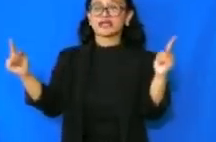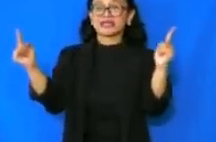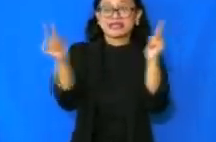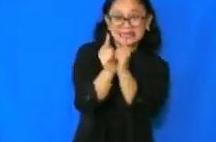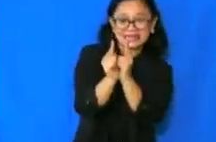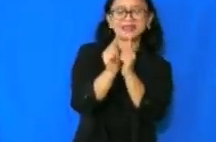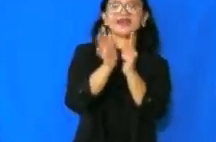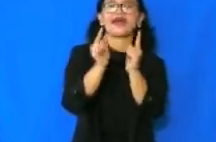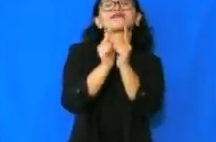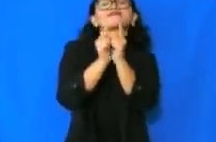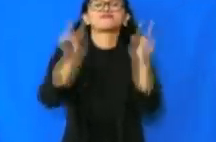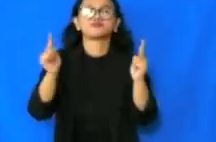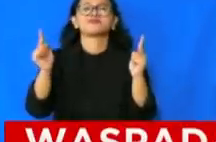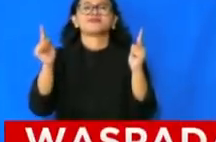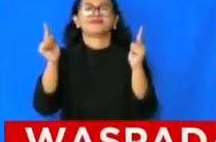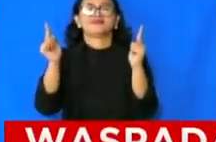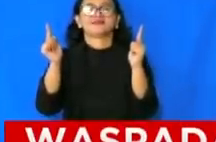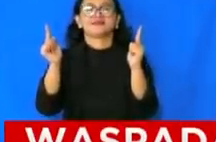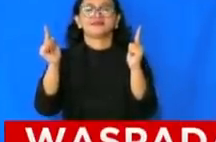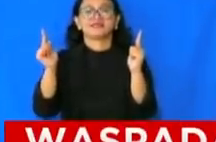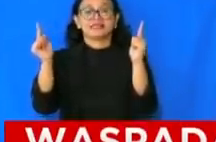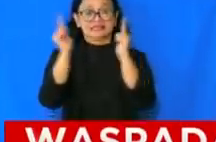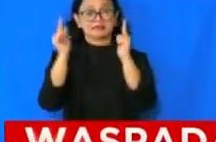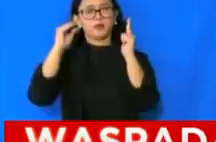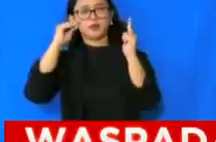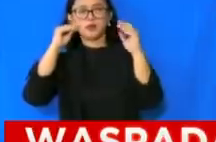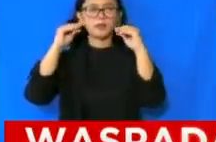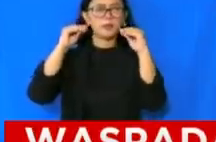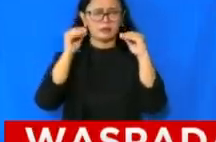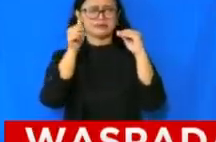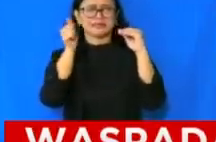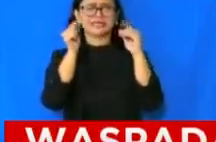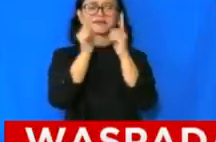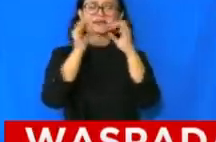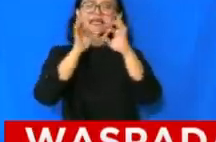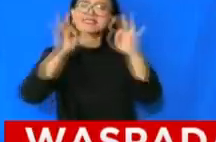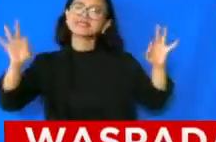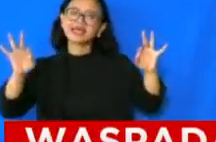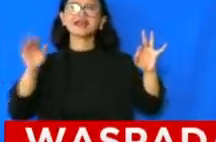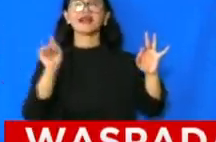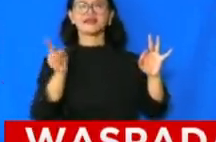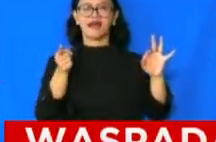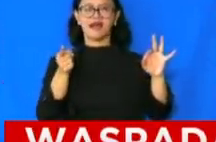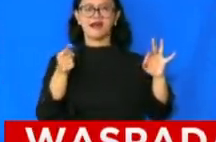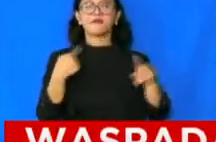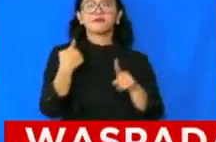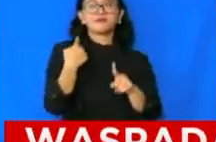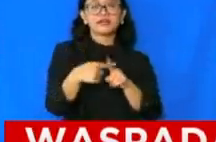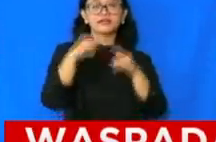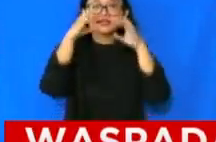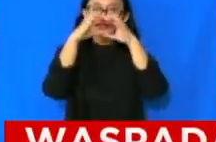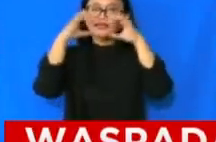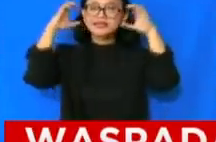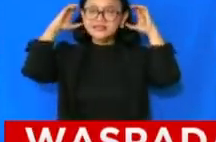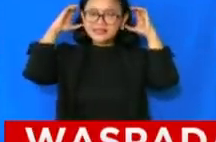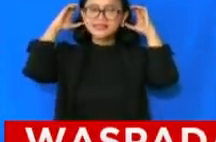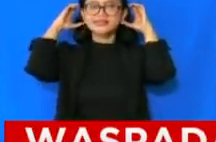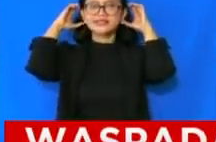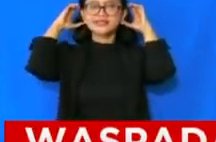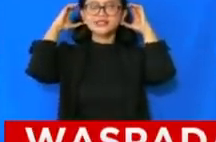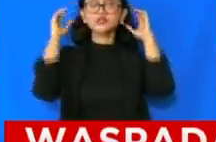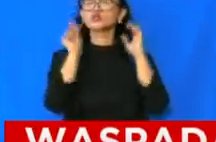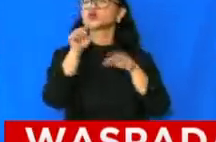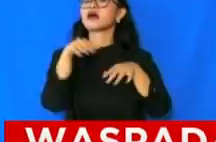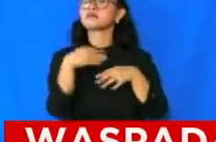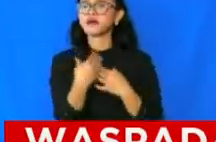semua anggota keluarga yang di situ tuh yang pertama Kemudian yang kedua saya harus pakai masker terus supaya